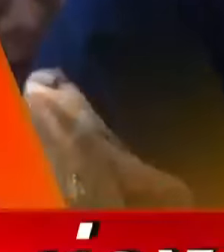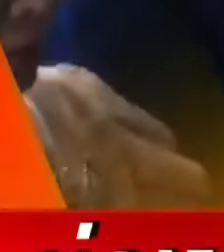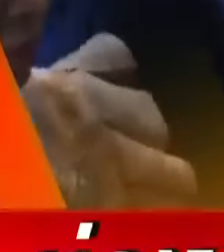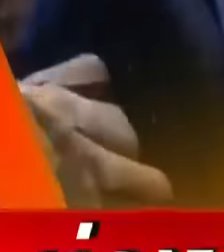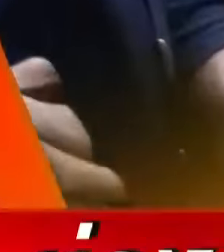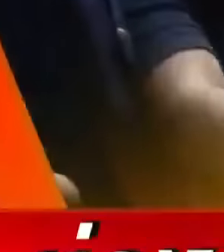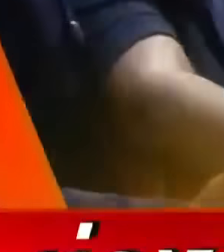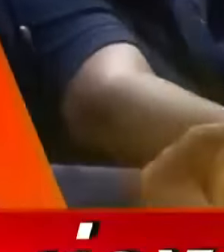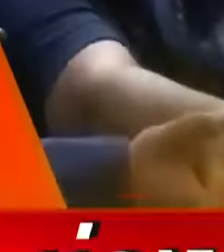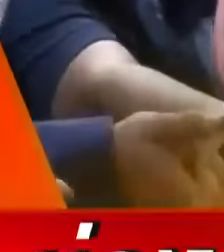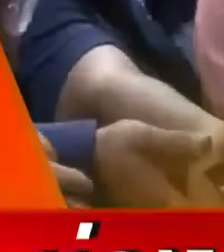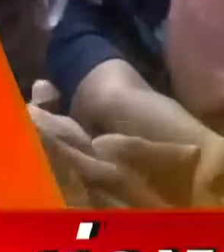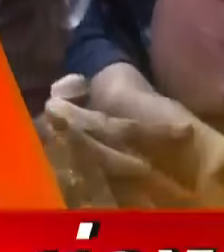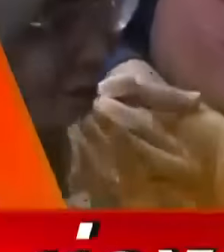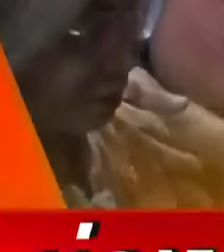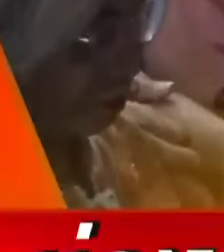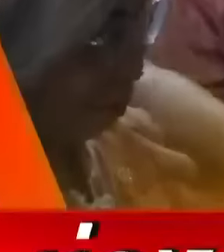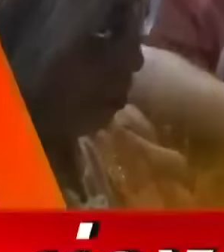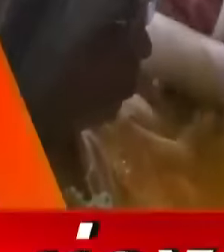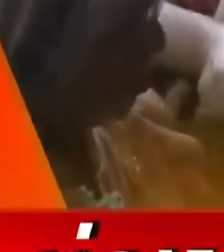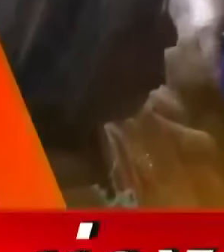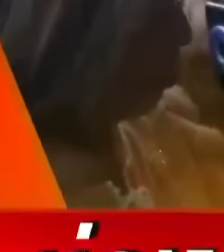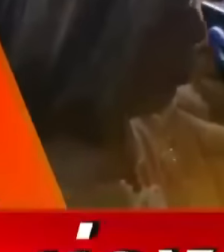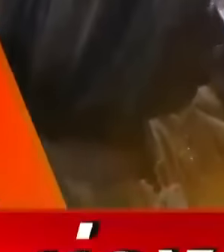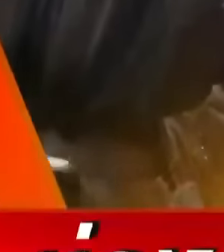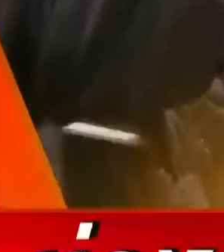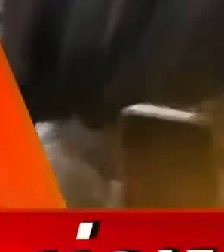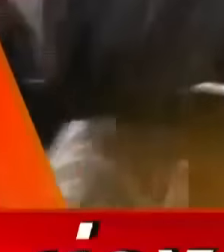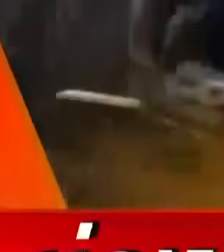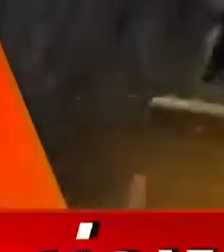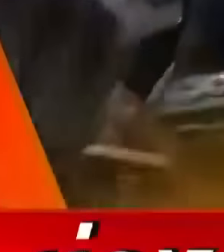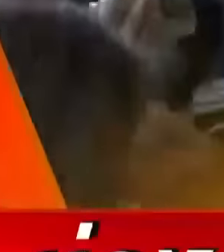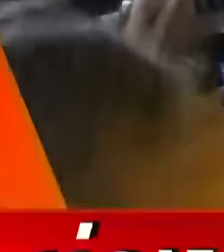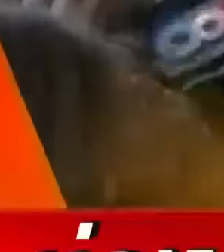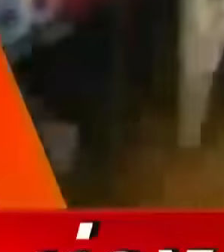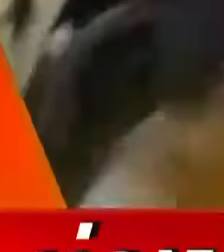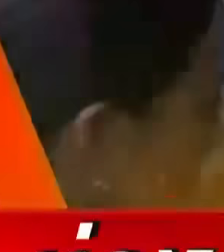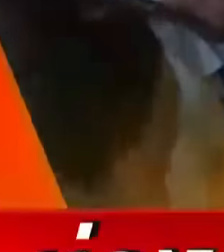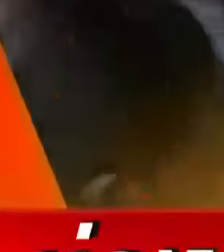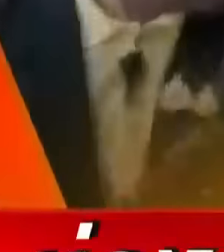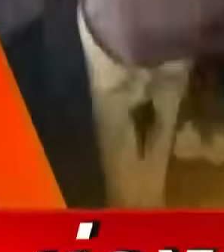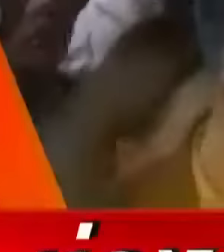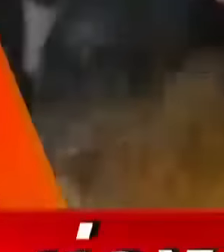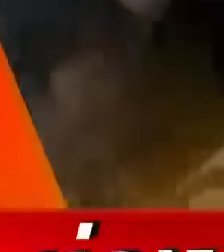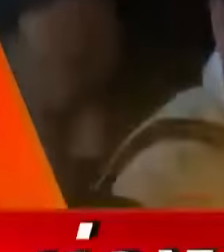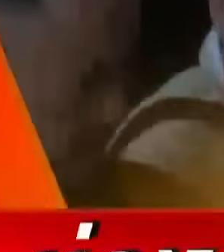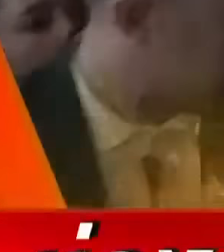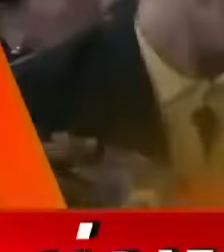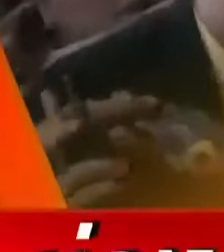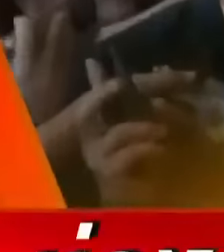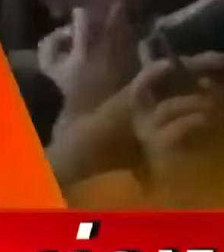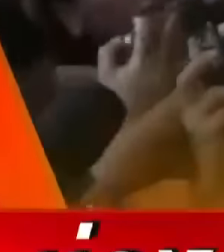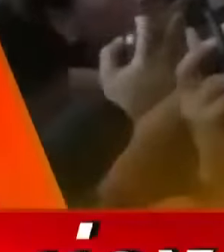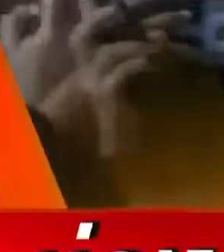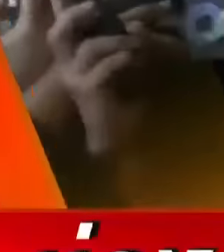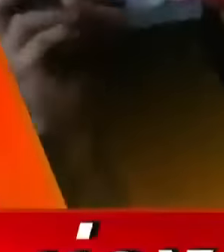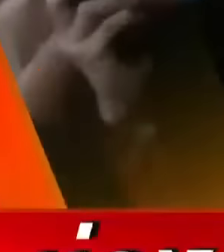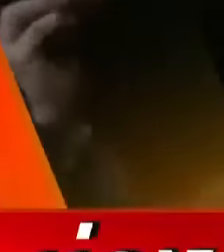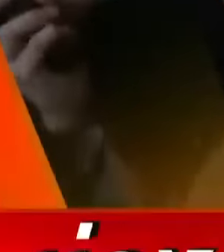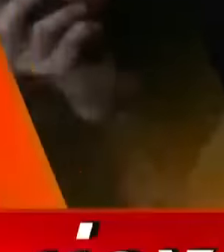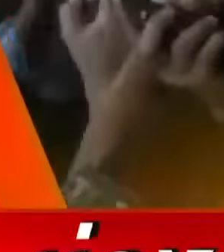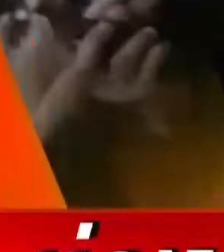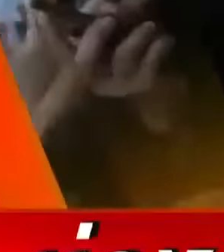20บาทตลอดสายนี่ยังไม่รวมถึงเรื่องของการแก้ไขรัฐธรรมนูญโดยเฉพาะประเด็นนิรโทษกรรมซึ่งก็มีความเห็นต่